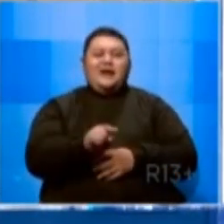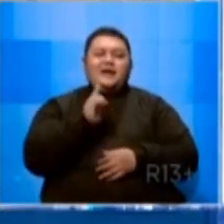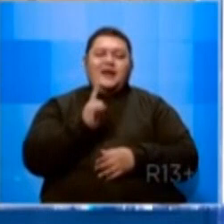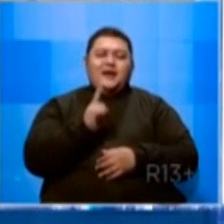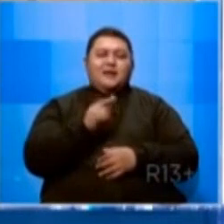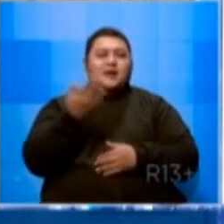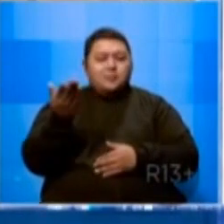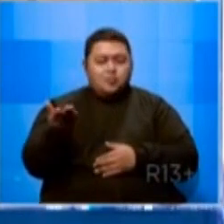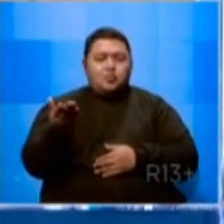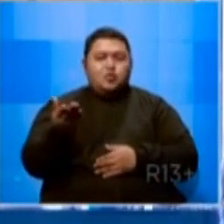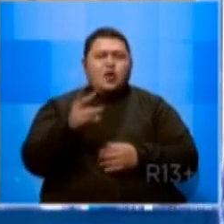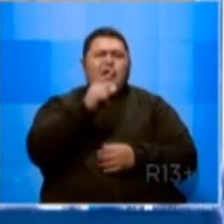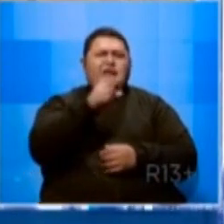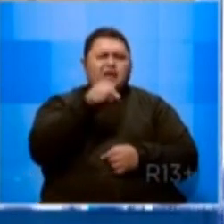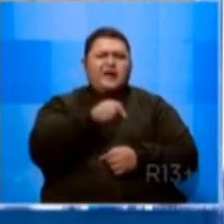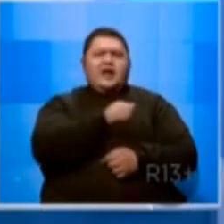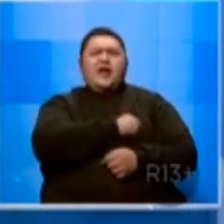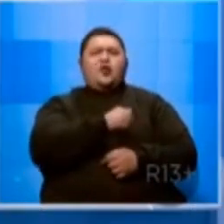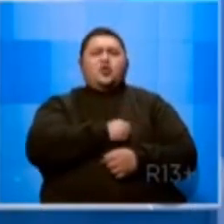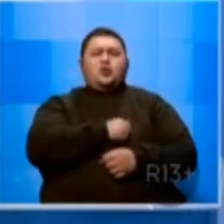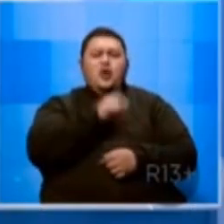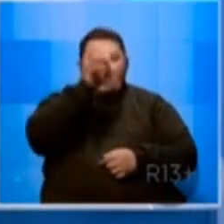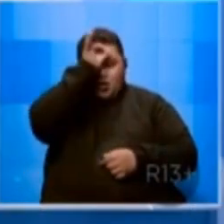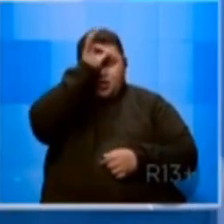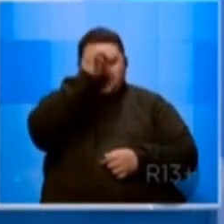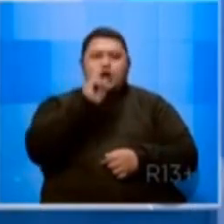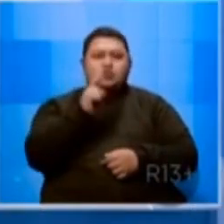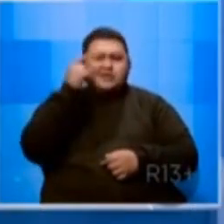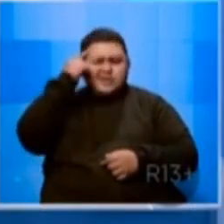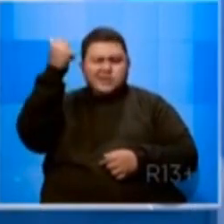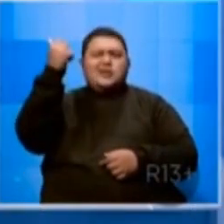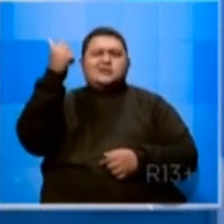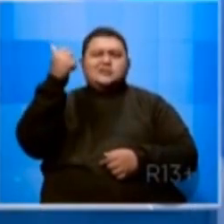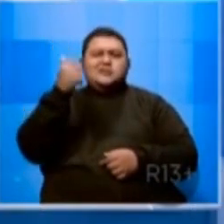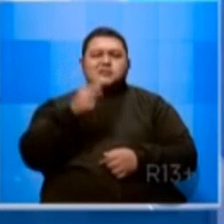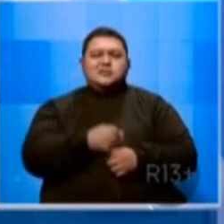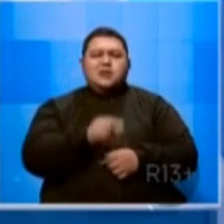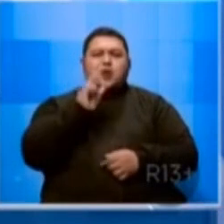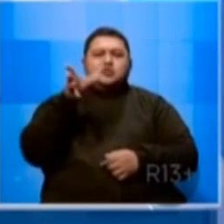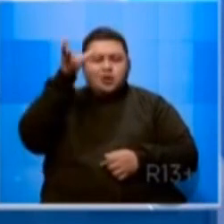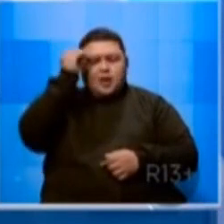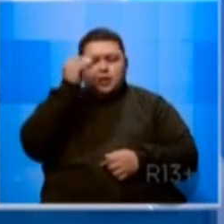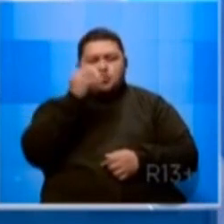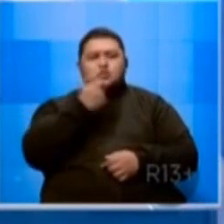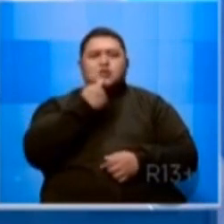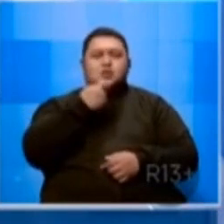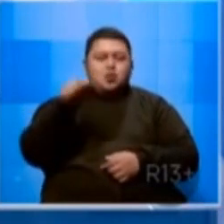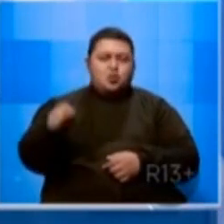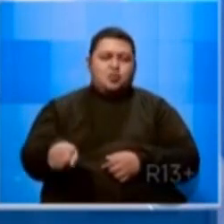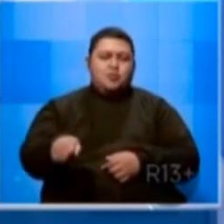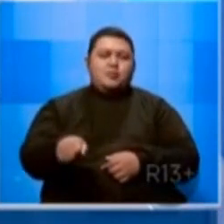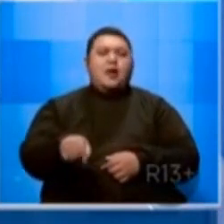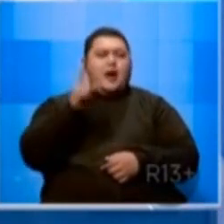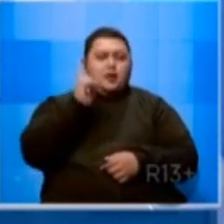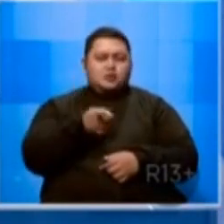Seorang anggota polisi ya harusnya dia juga lebih cerdas dan lebih tahu hukum harusnya